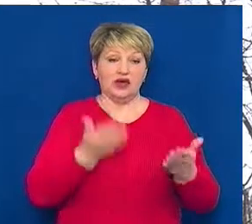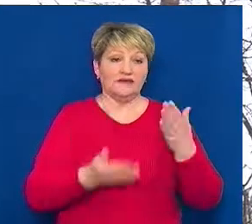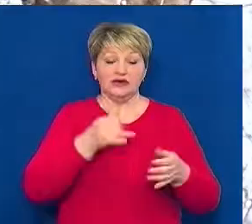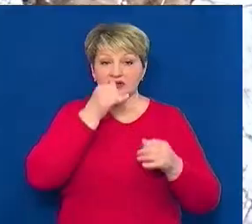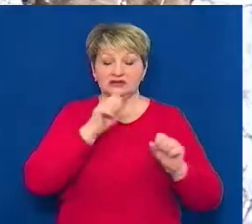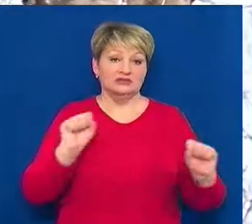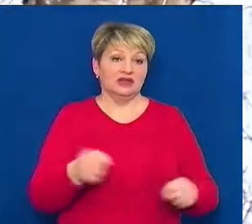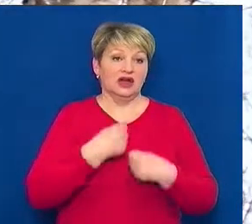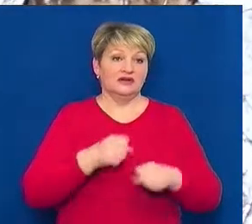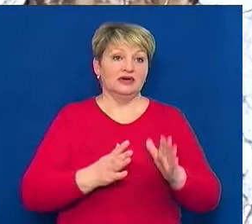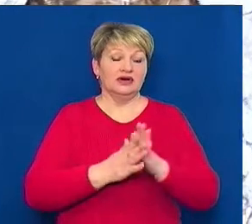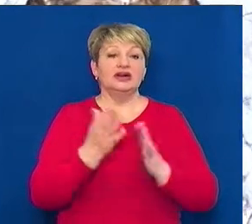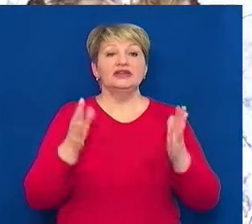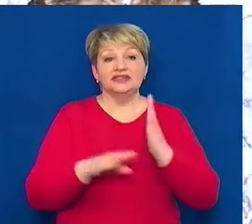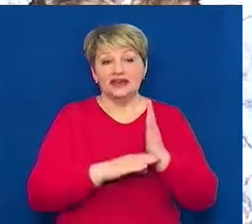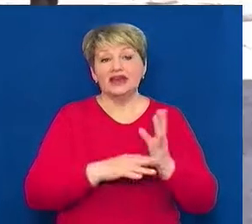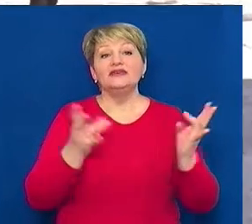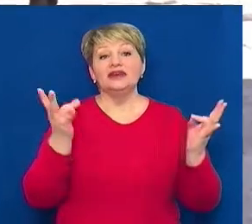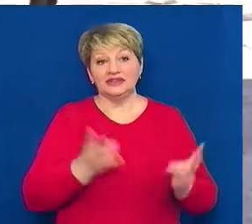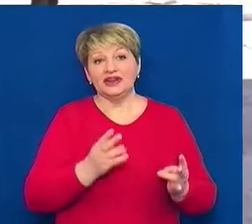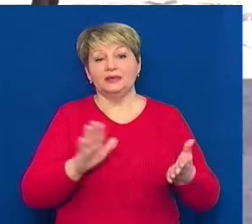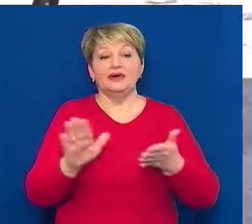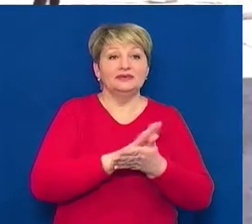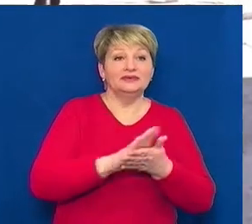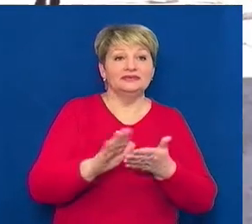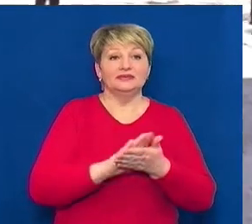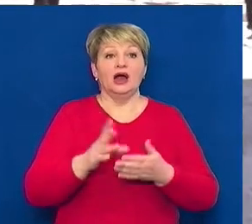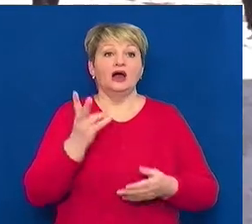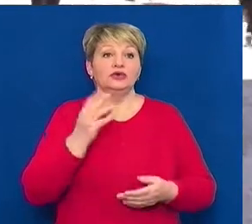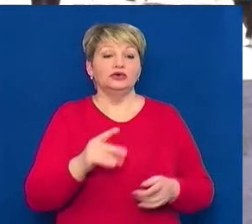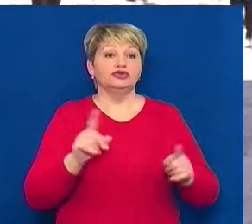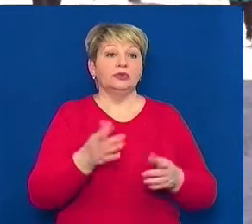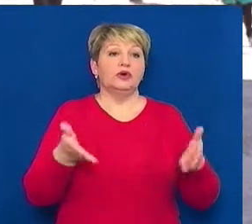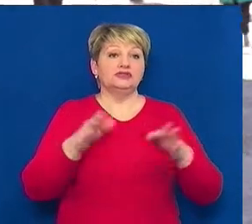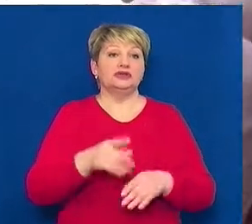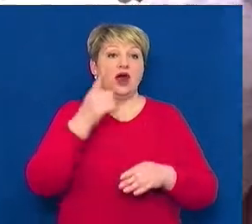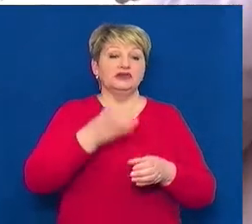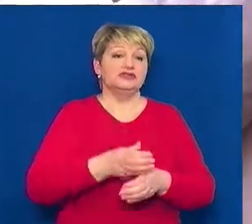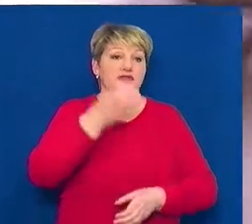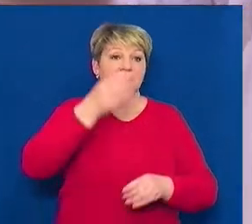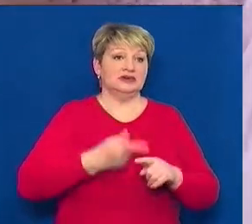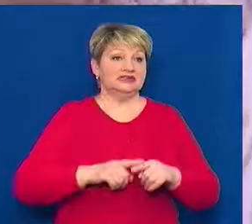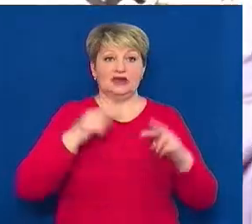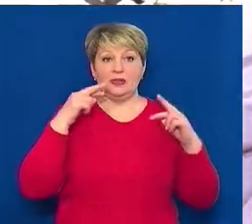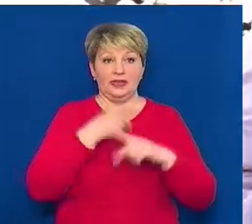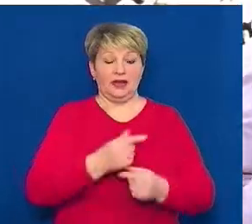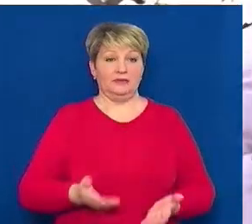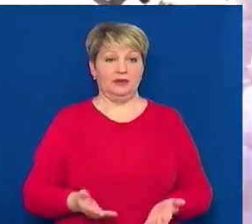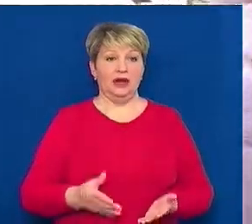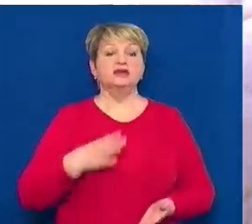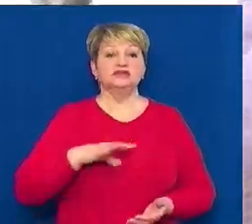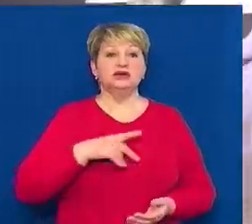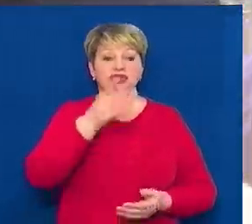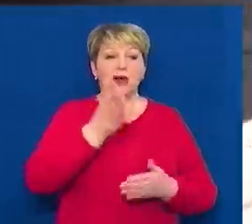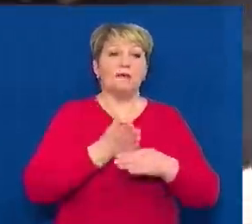треба підчищати, ну зрубувати так, щоб залишився один стовбур. Це неправильно. Для чого ж його